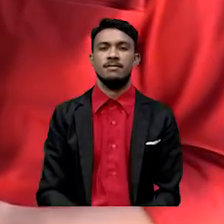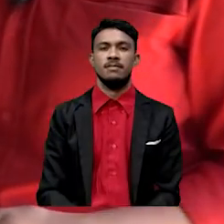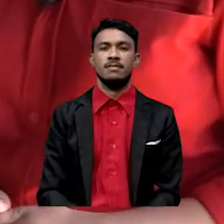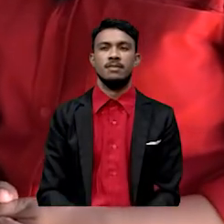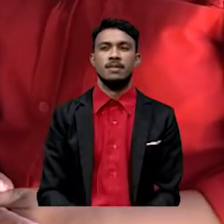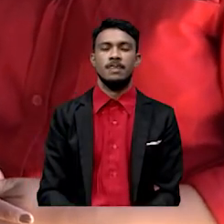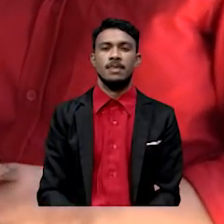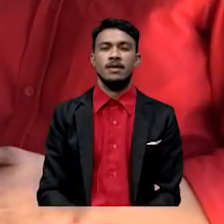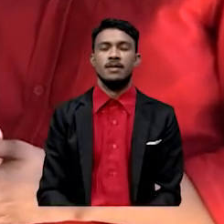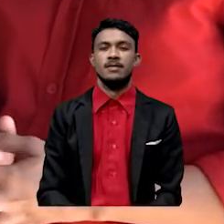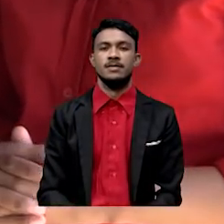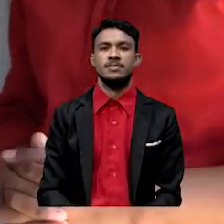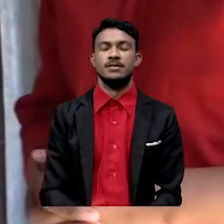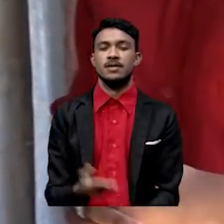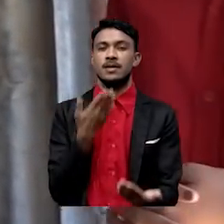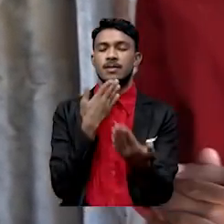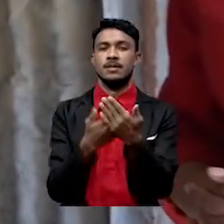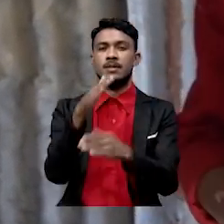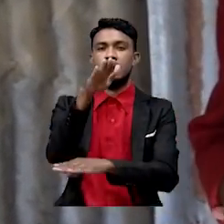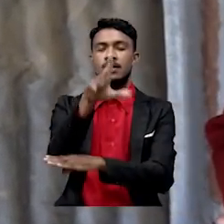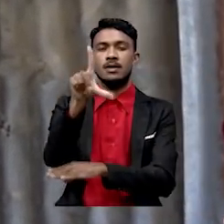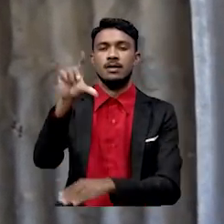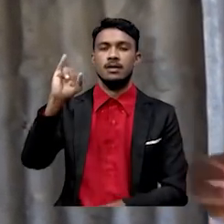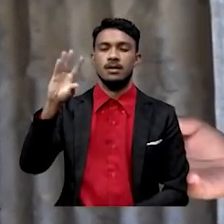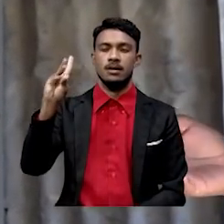Botari mana Lidia? Botari mas Lidia. Mana Lidia?